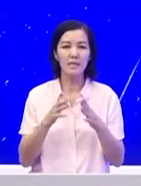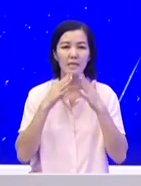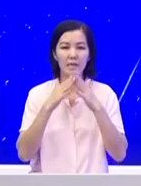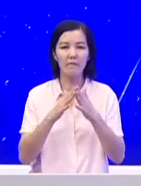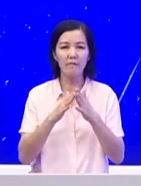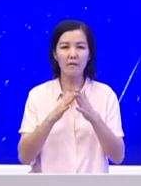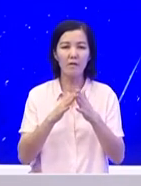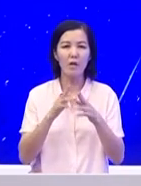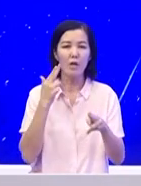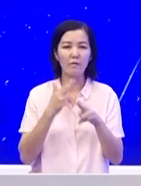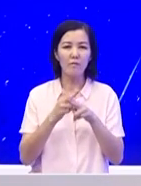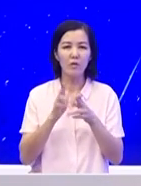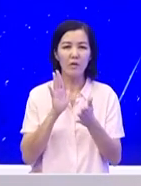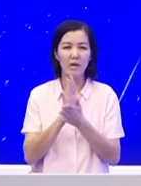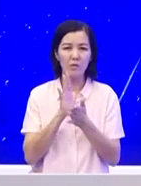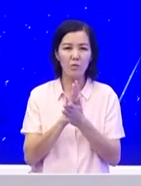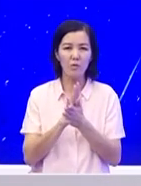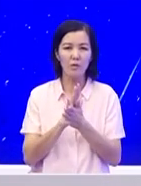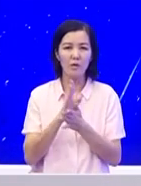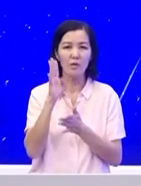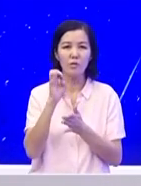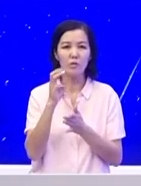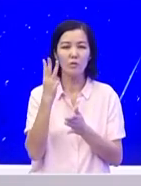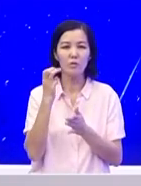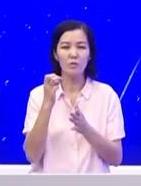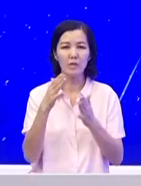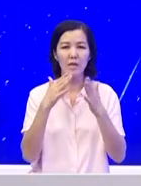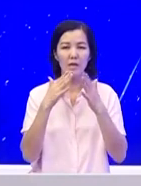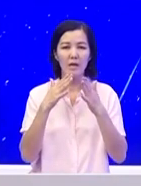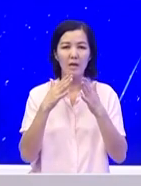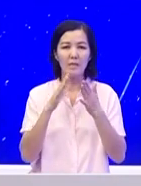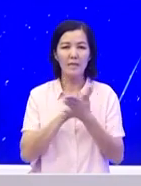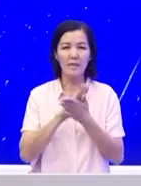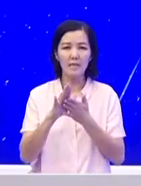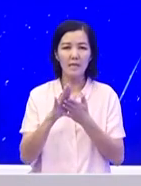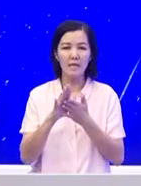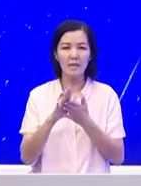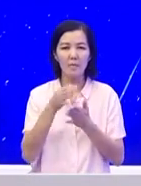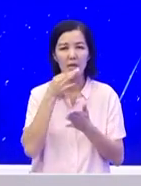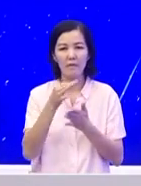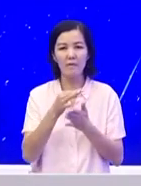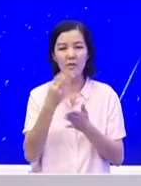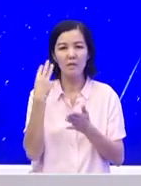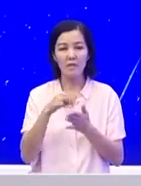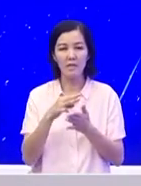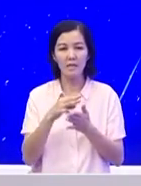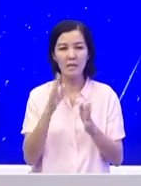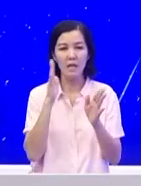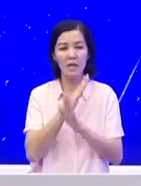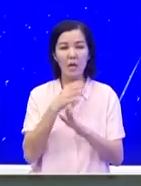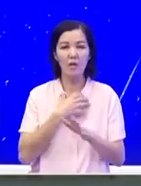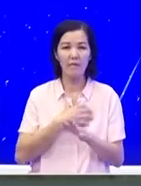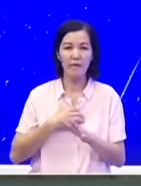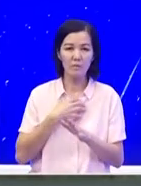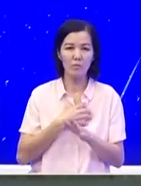твердых бытовых отходов и выяснили, из 413 хранилищ санитарным нормам отвечают не больше 30. Экологи возмущены